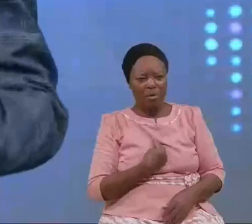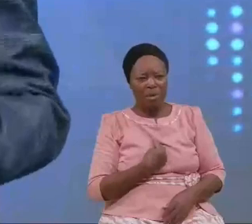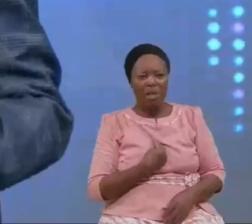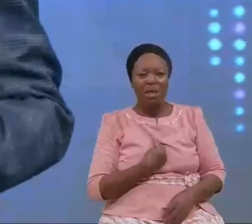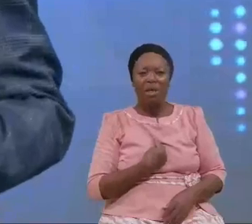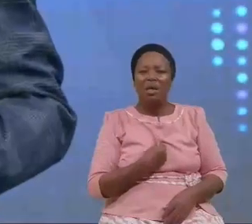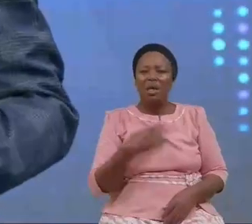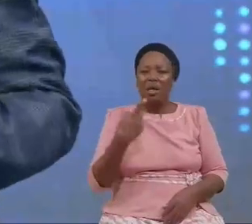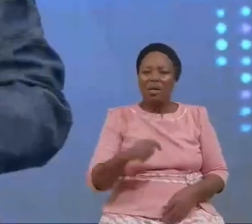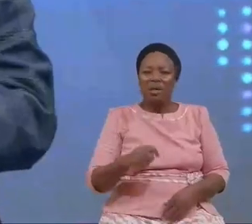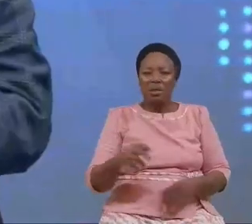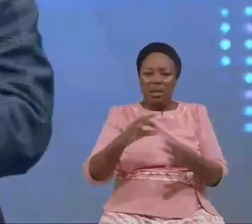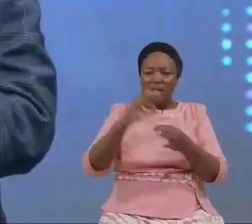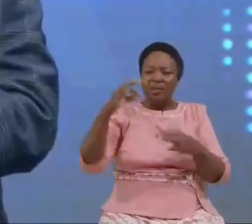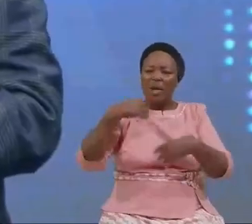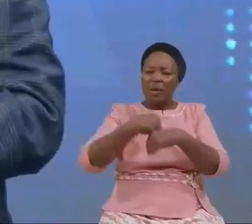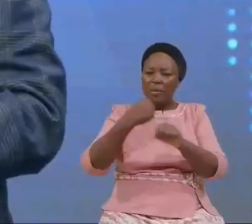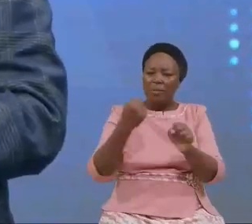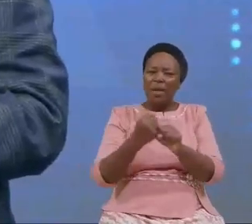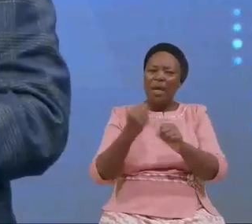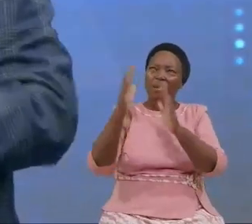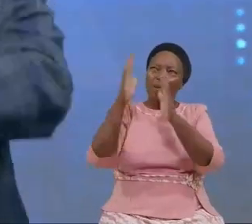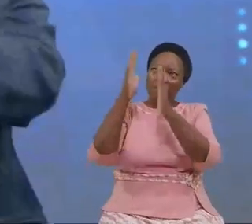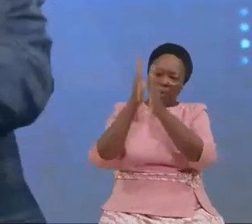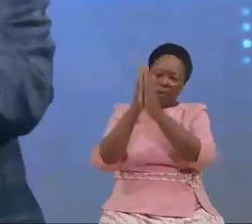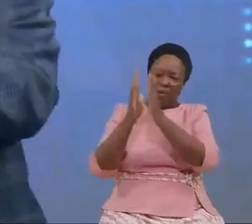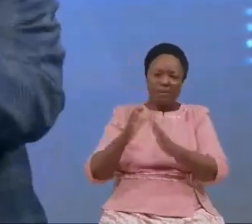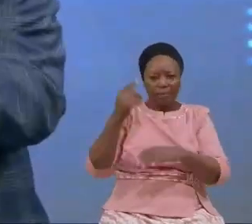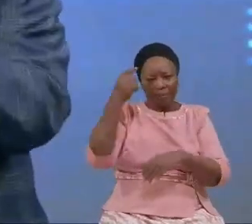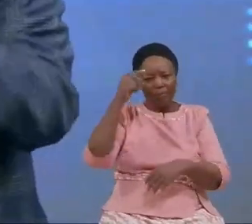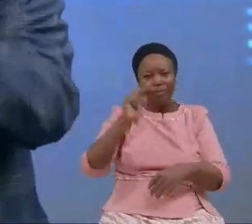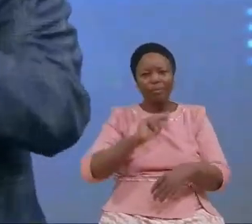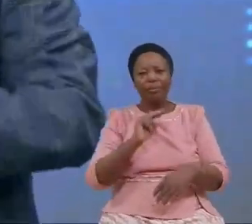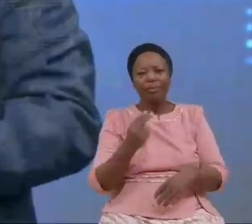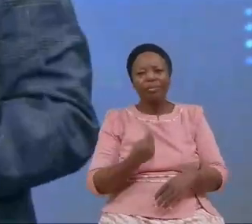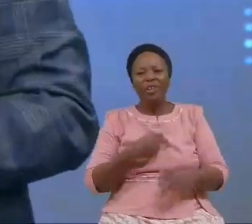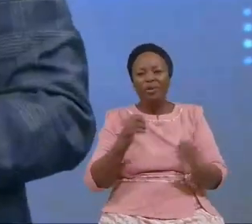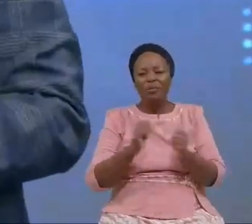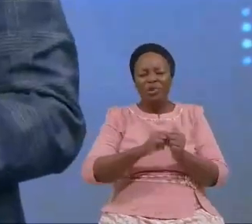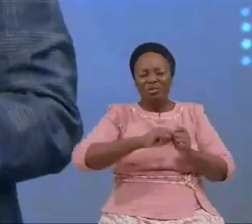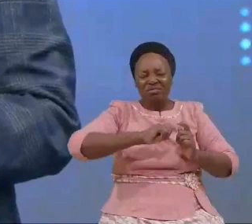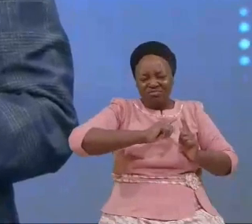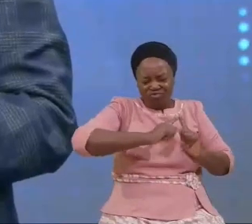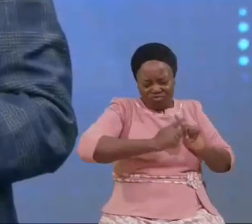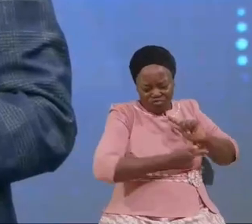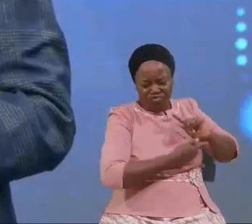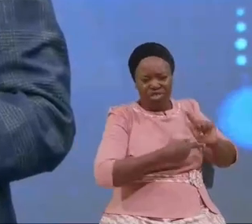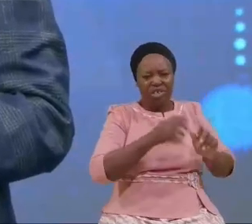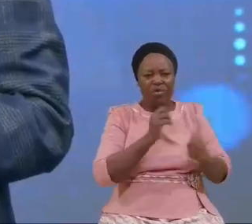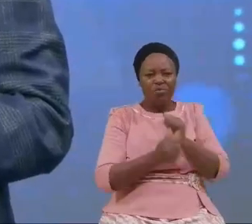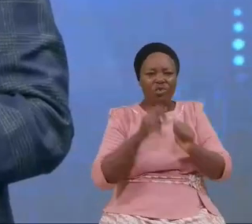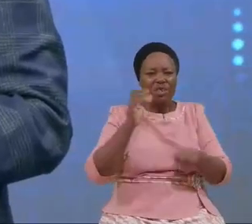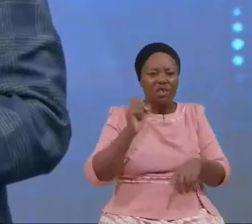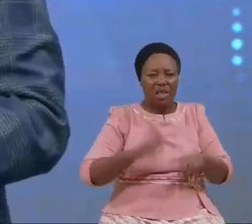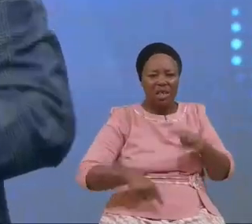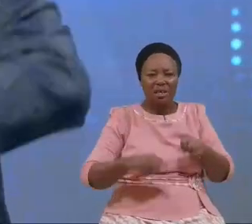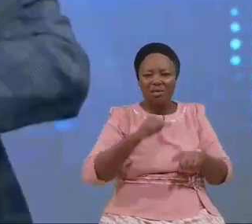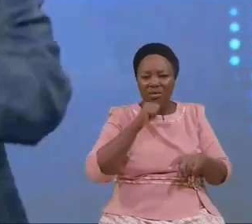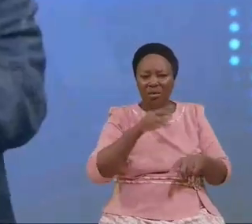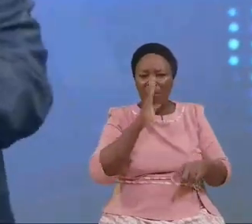l'esprit intersède pour nous par des soupirs inesprit mal